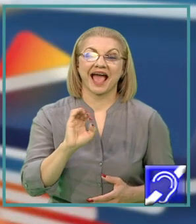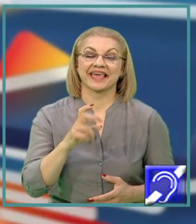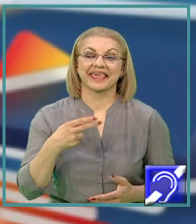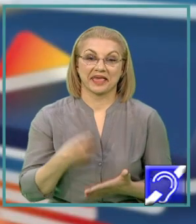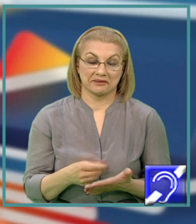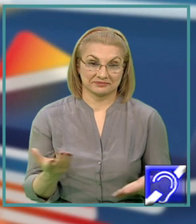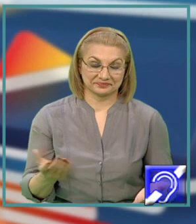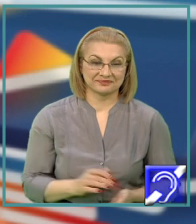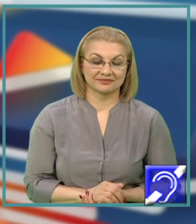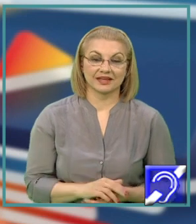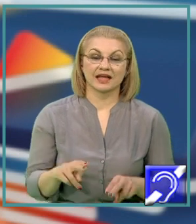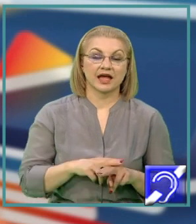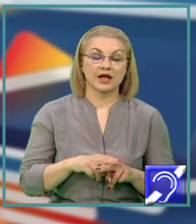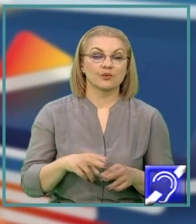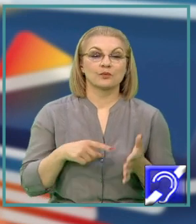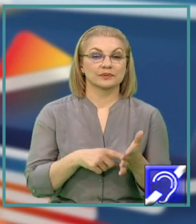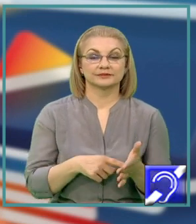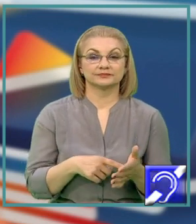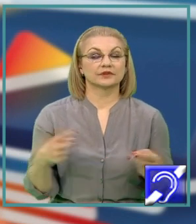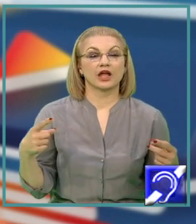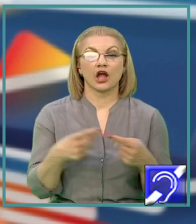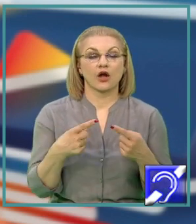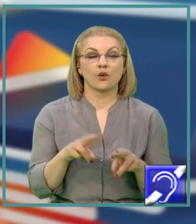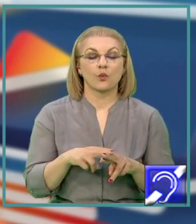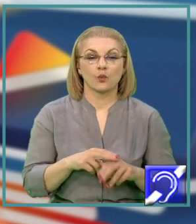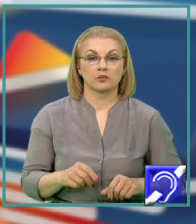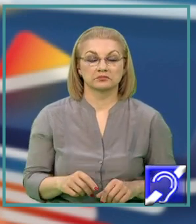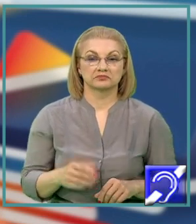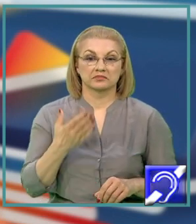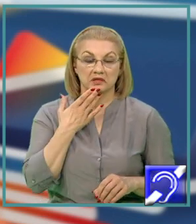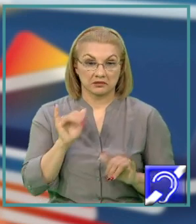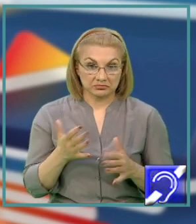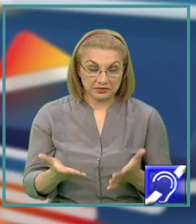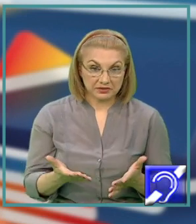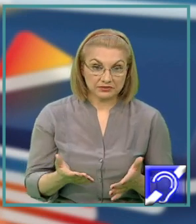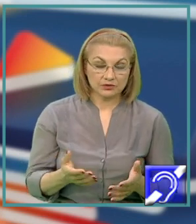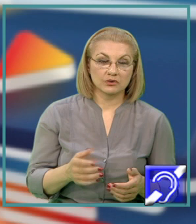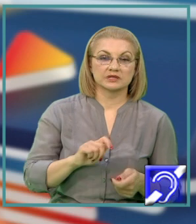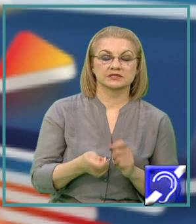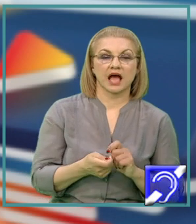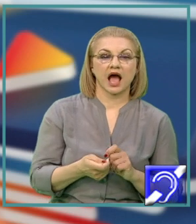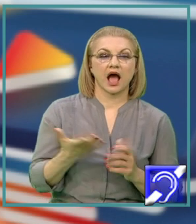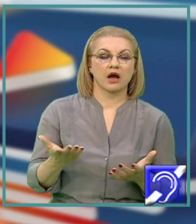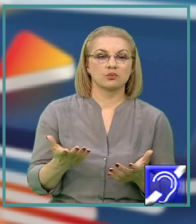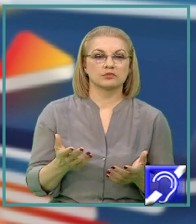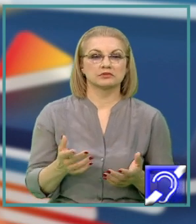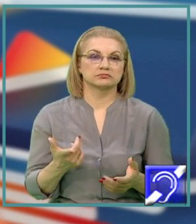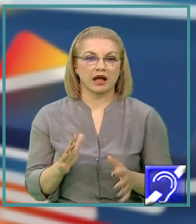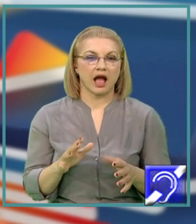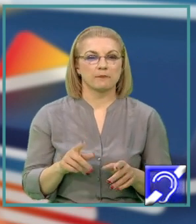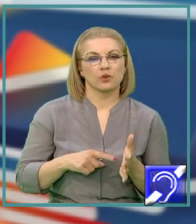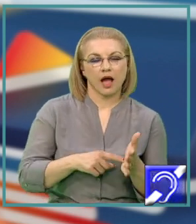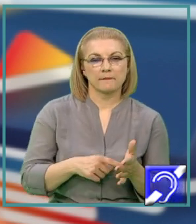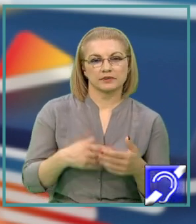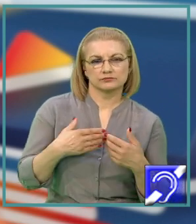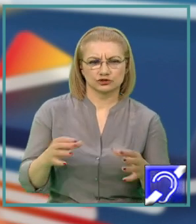acest conflict? Este întâmplător? Este un conflict mocnit? Ce înseamnă mocnit? Stă să se